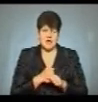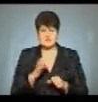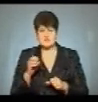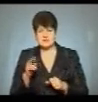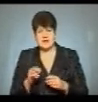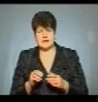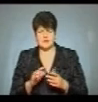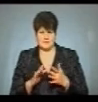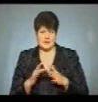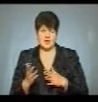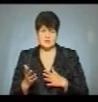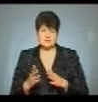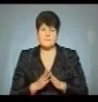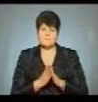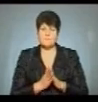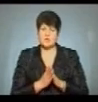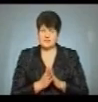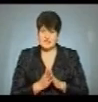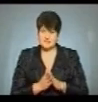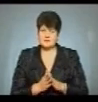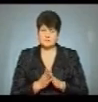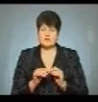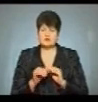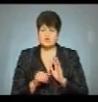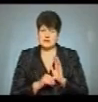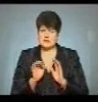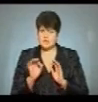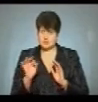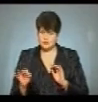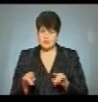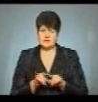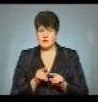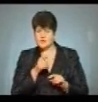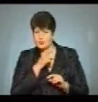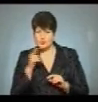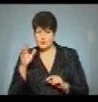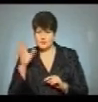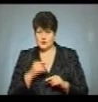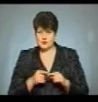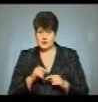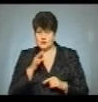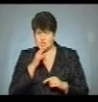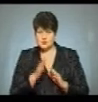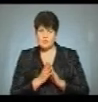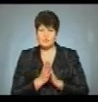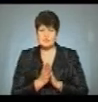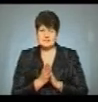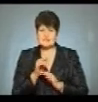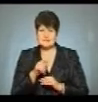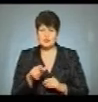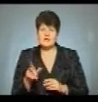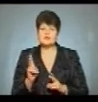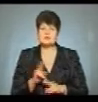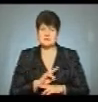мереж. Молитва – це і молитва о 16:00, а також протягом всього цього часу молитися за тих людей, які